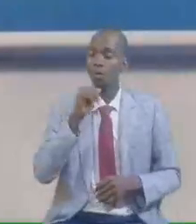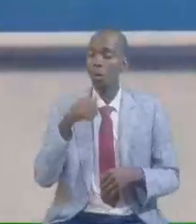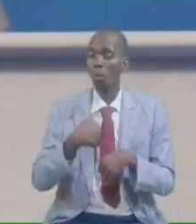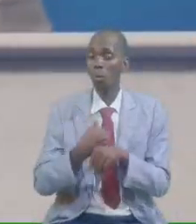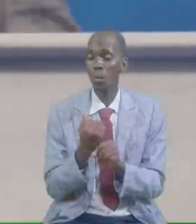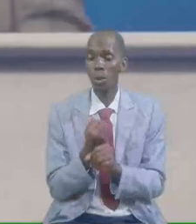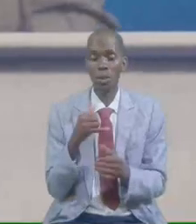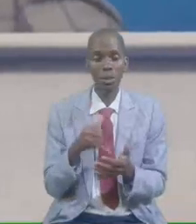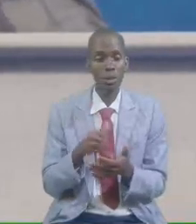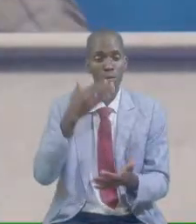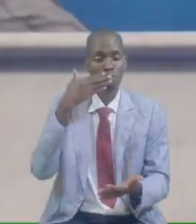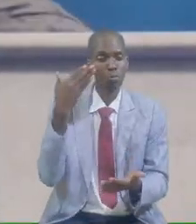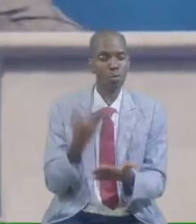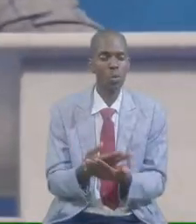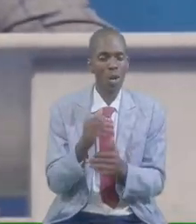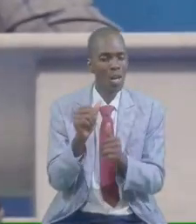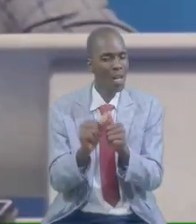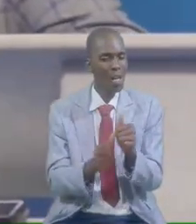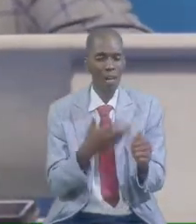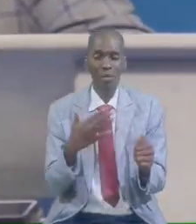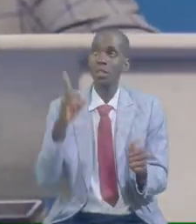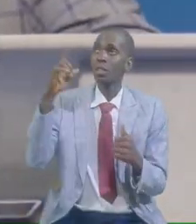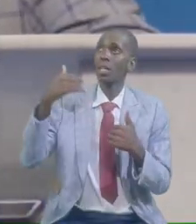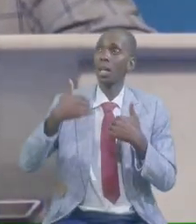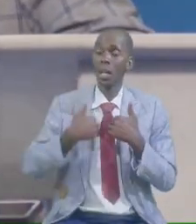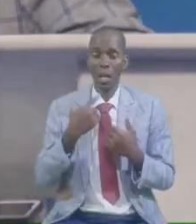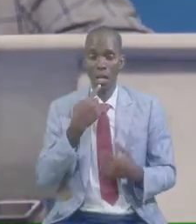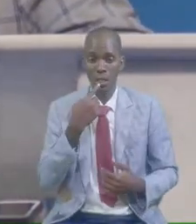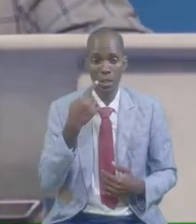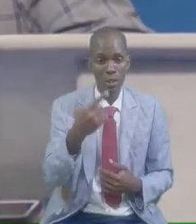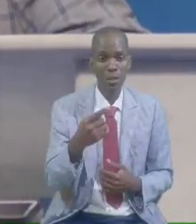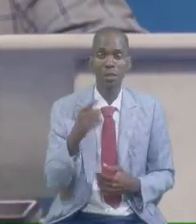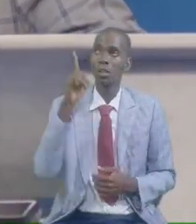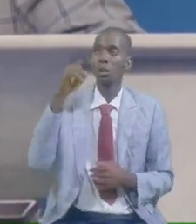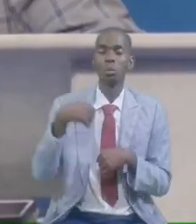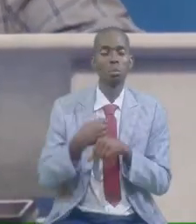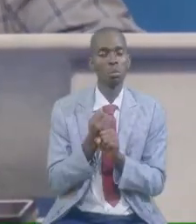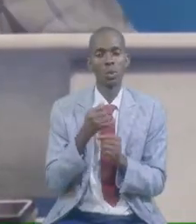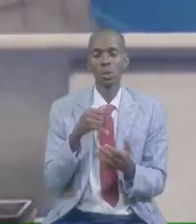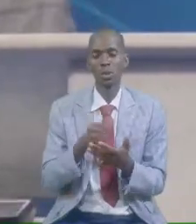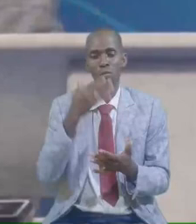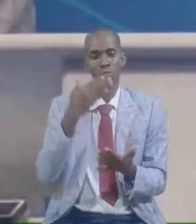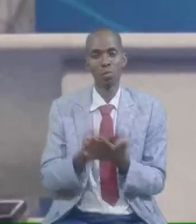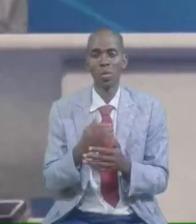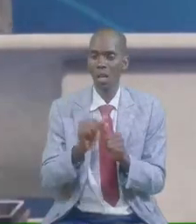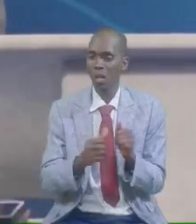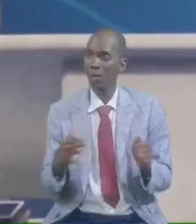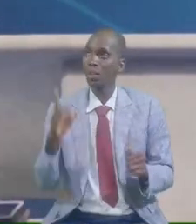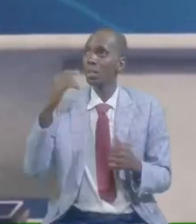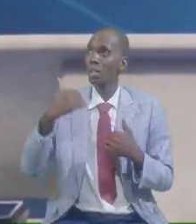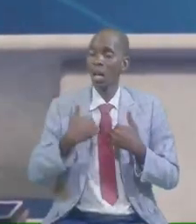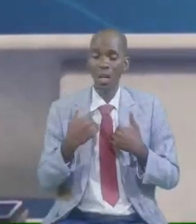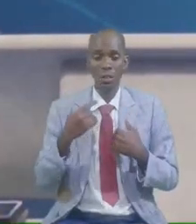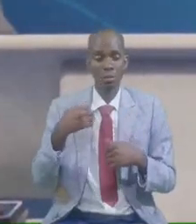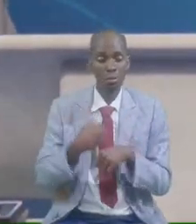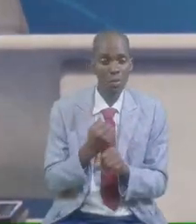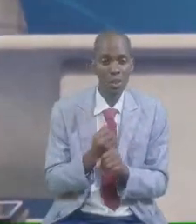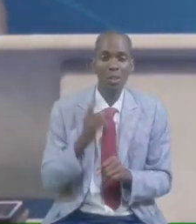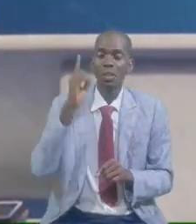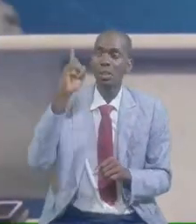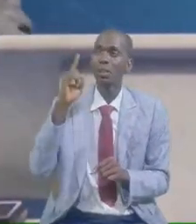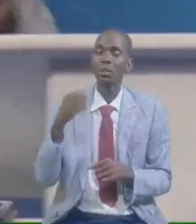pas? Tout ce qu'il a déclaré, il le fait, il fait du bien. Tout ce qu'il a dit,